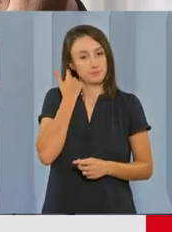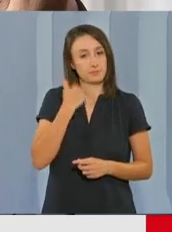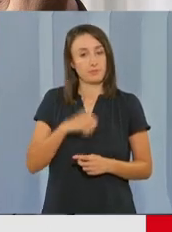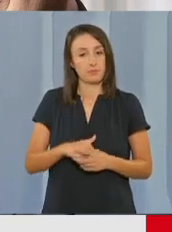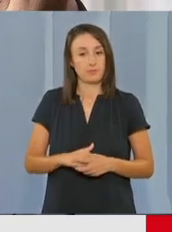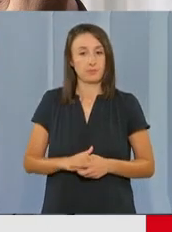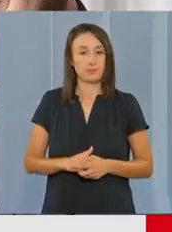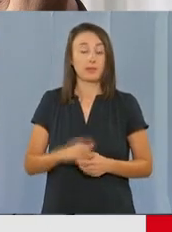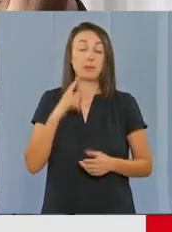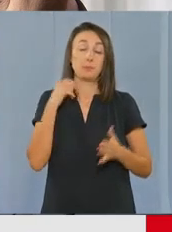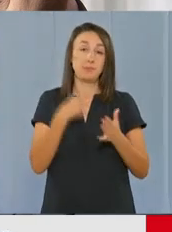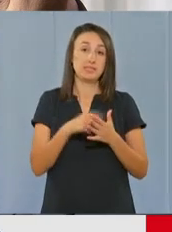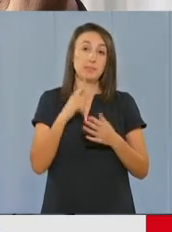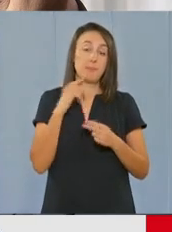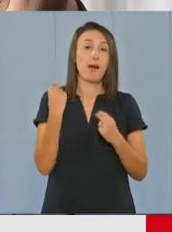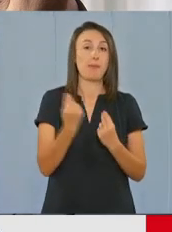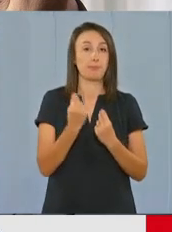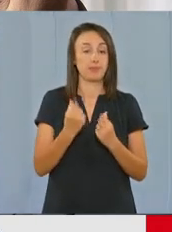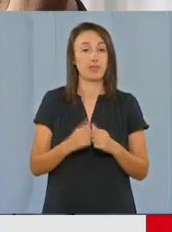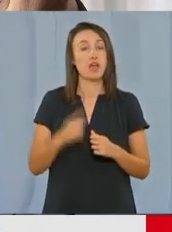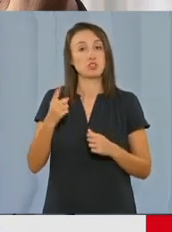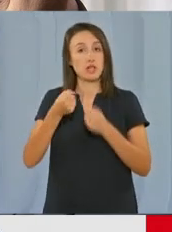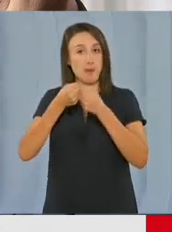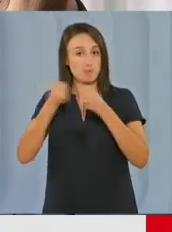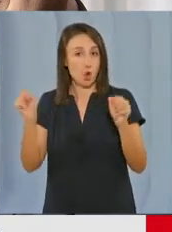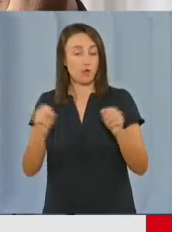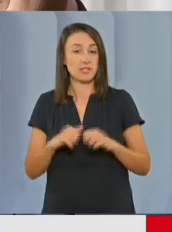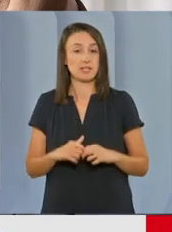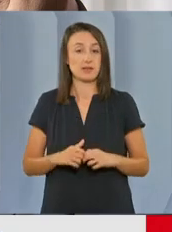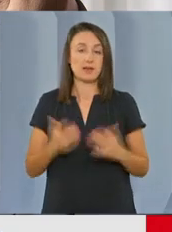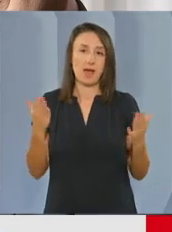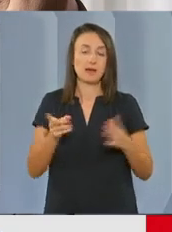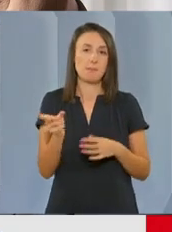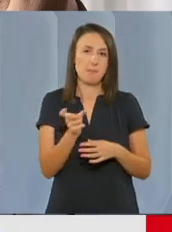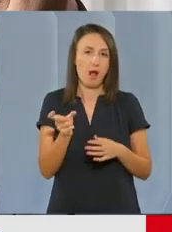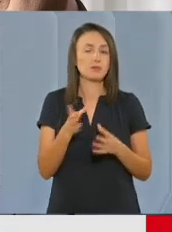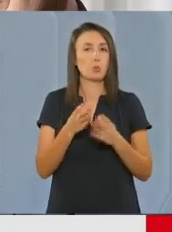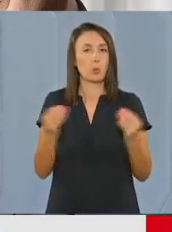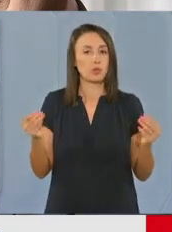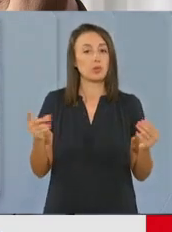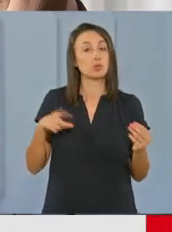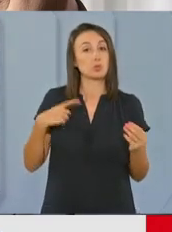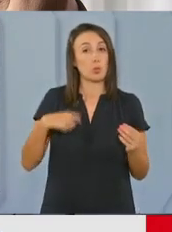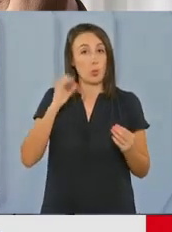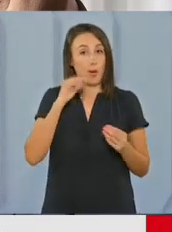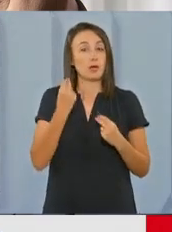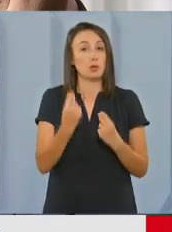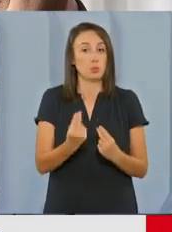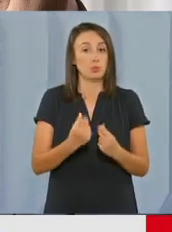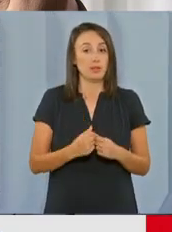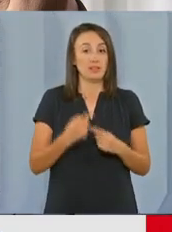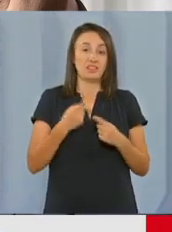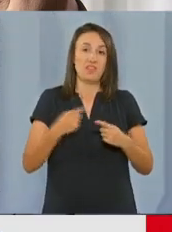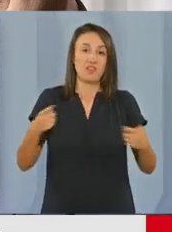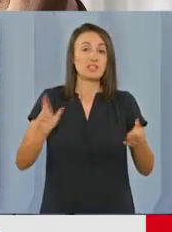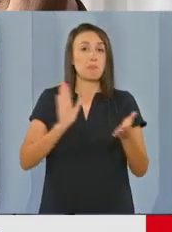Că plătind un pic mai bine acești absolvenți, care mare parte dintre ei sunt chiar oameni buni, din